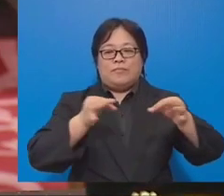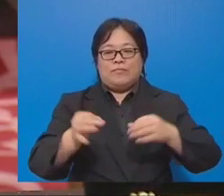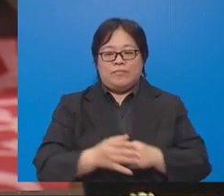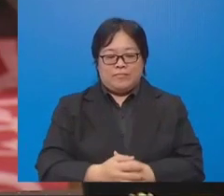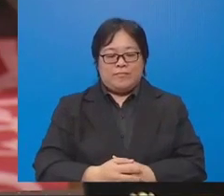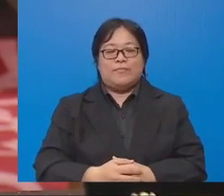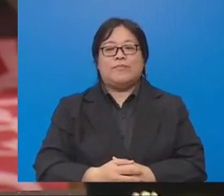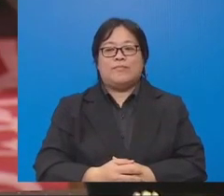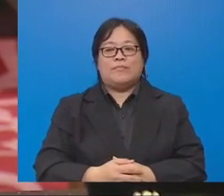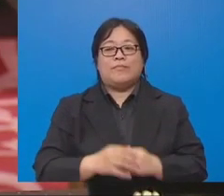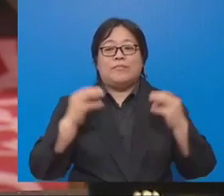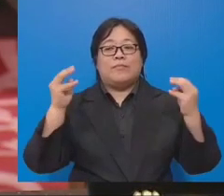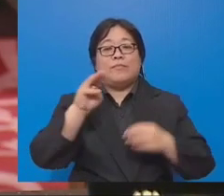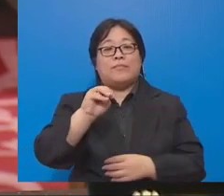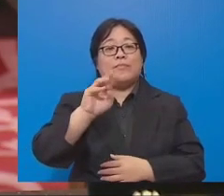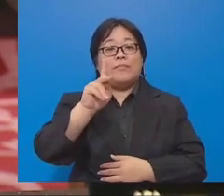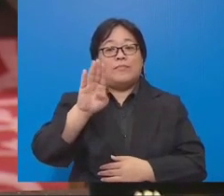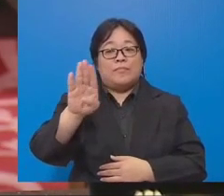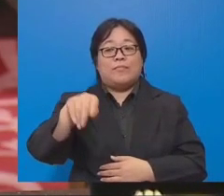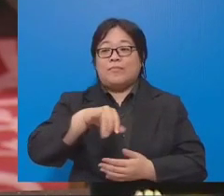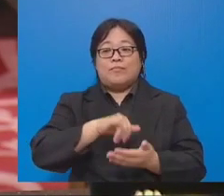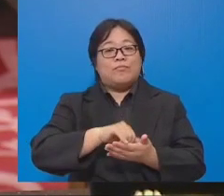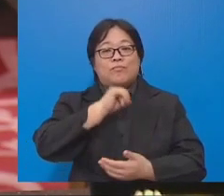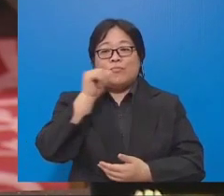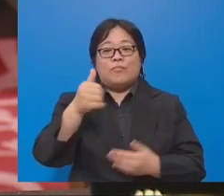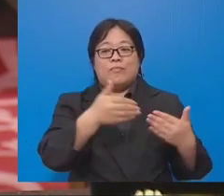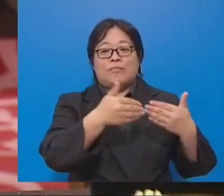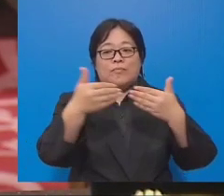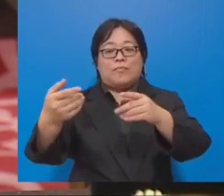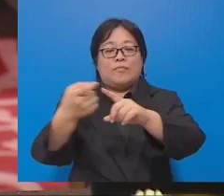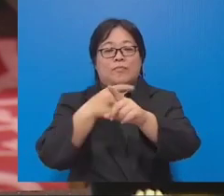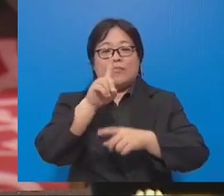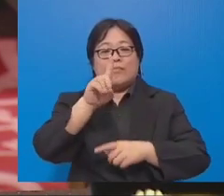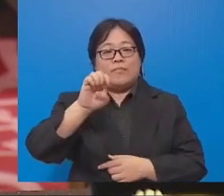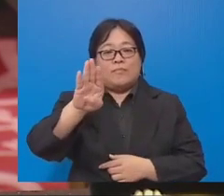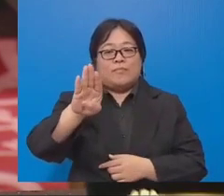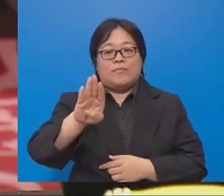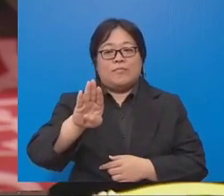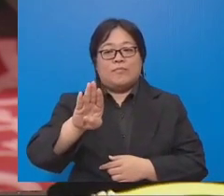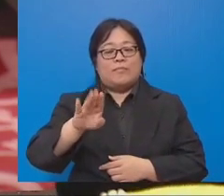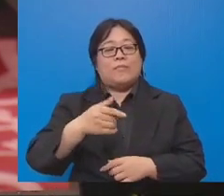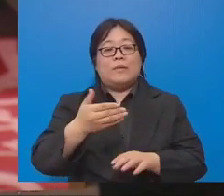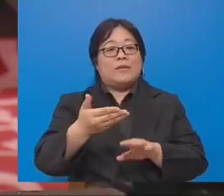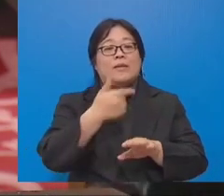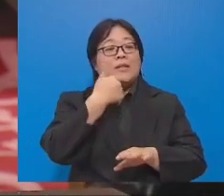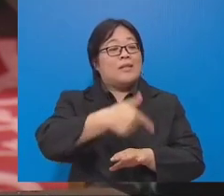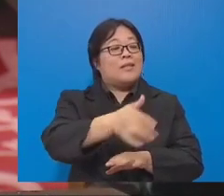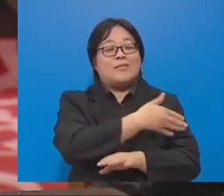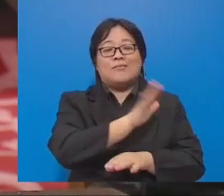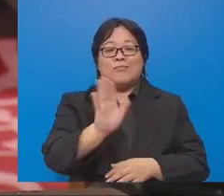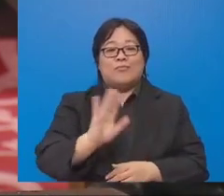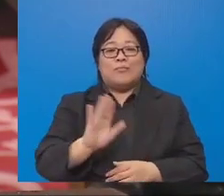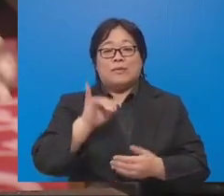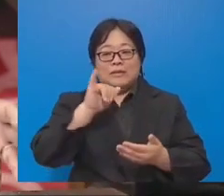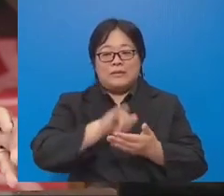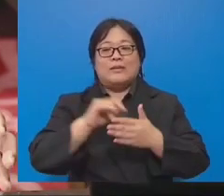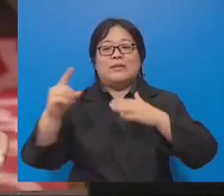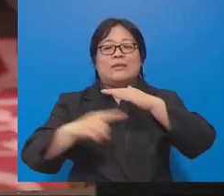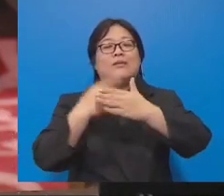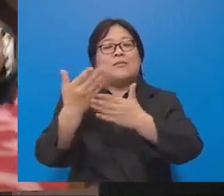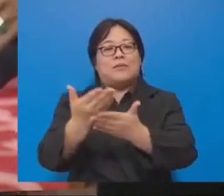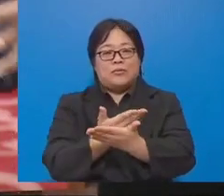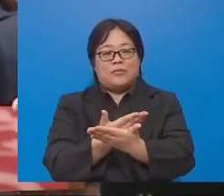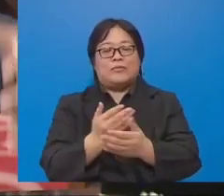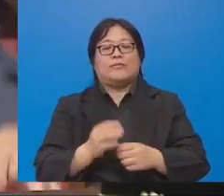majelis kemakmuran berani bukanlah lanjutan dapat berdasarkan demi baru yang lama ya inilah Dasa